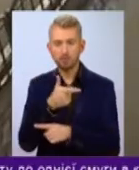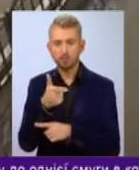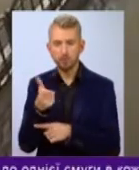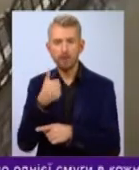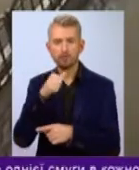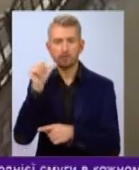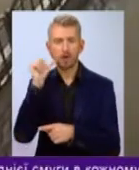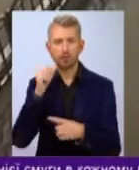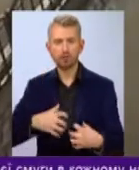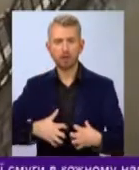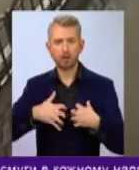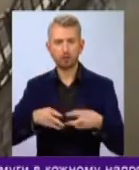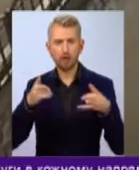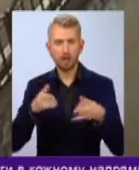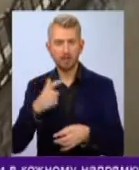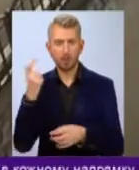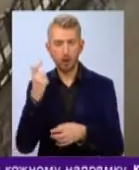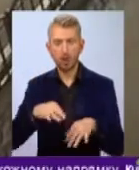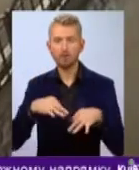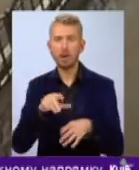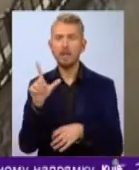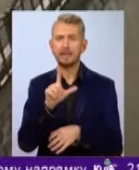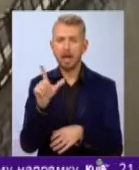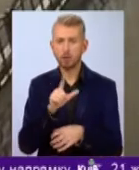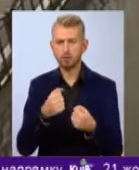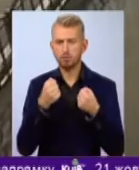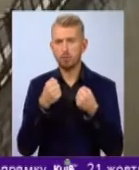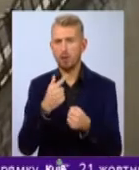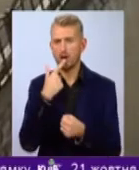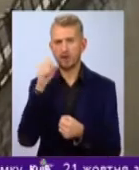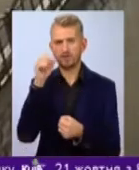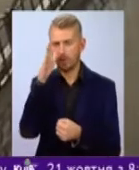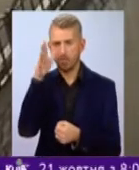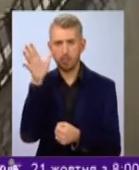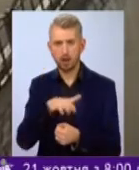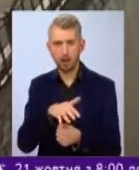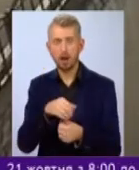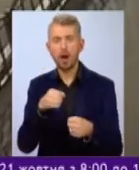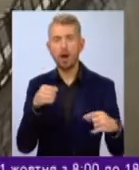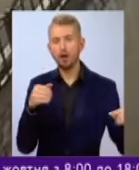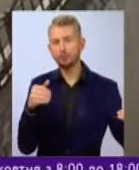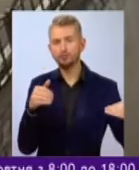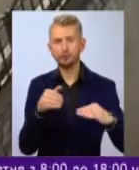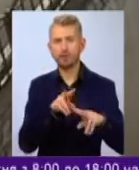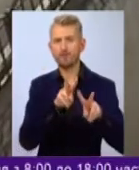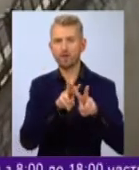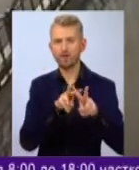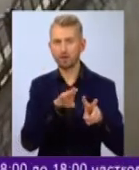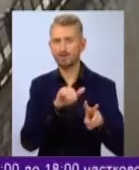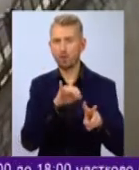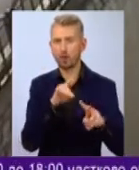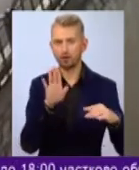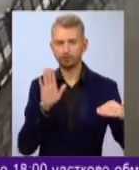вчорашньої жахливої трагедії у Харкові. Автомобіль Lexus проїхав на червоне світло і врізався в автомобіль Volkswagen Touareg.